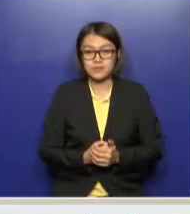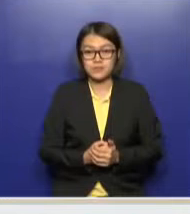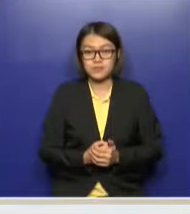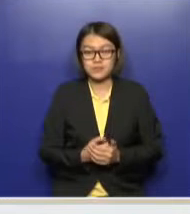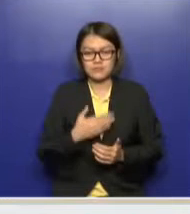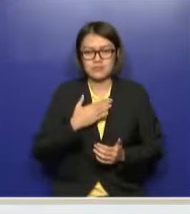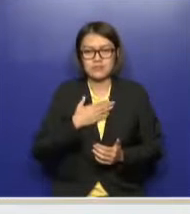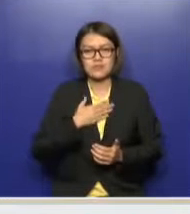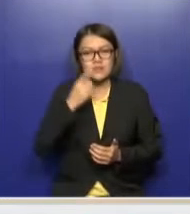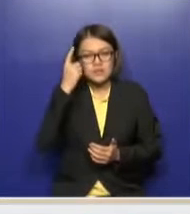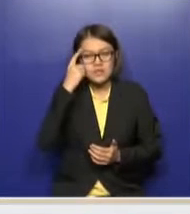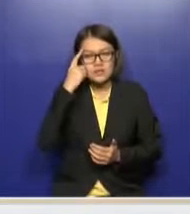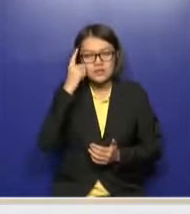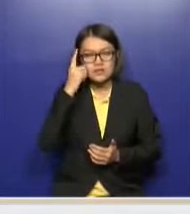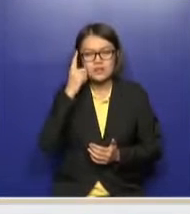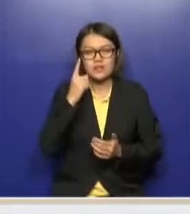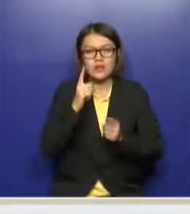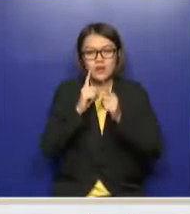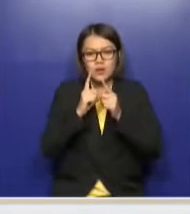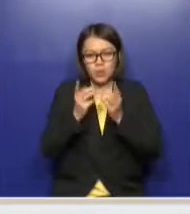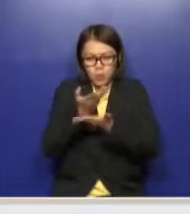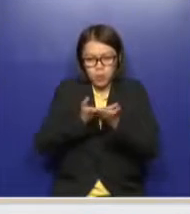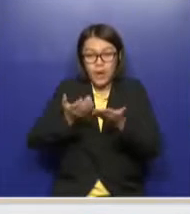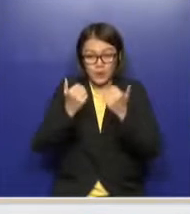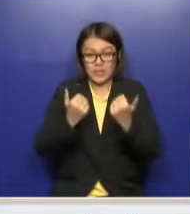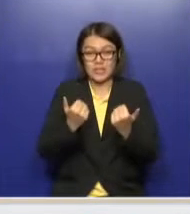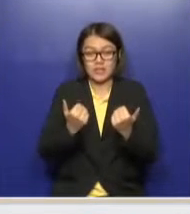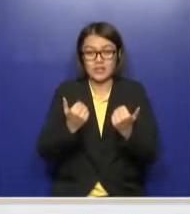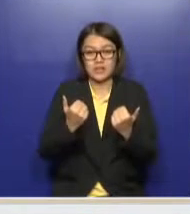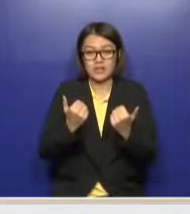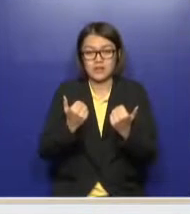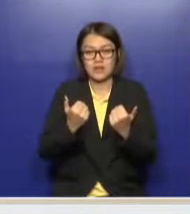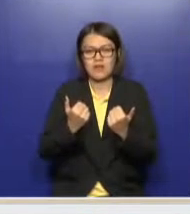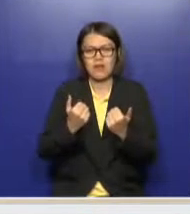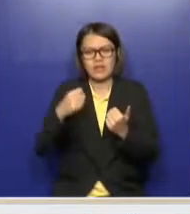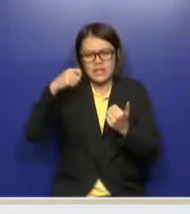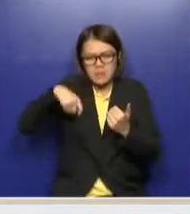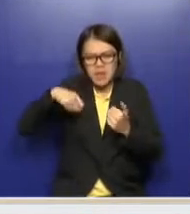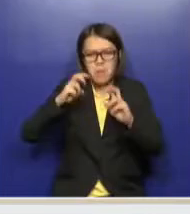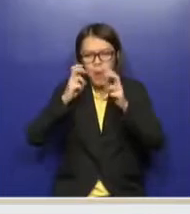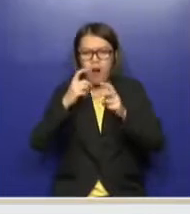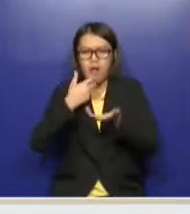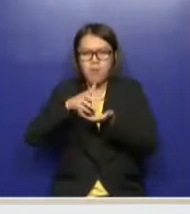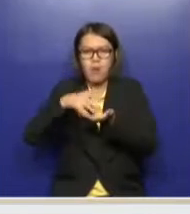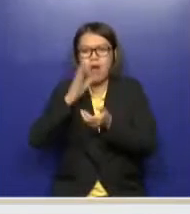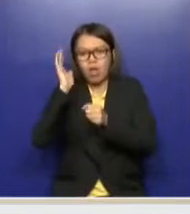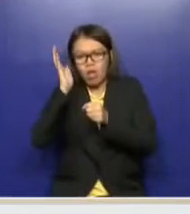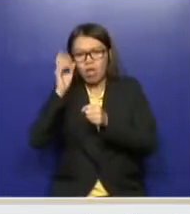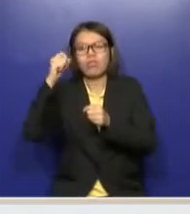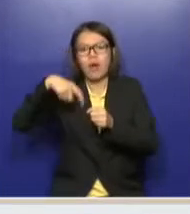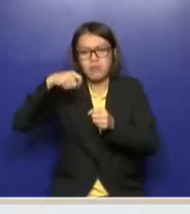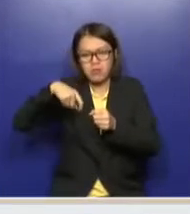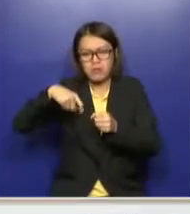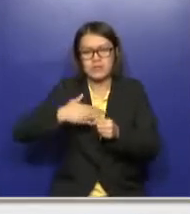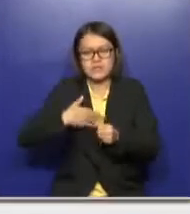เห็นว่าการอภิปรายวันนี้ก็มีอภิปรายซ้ำกันหลายท่านแล้วนะคะแต่ดิฉันเนี่ยตั้ง